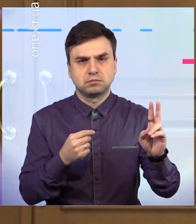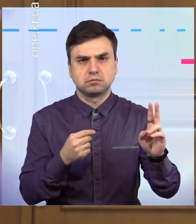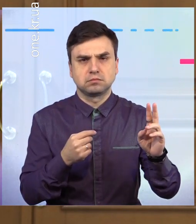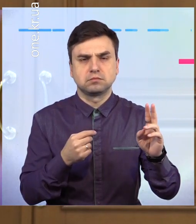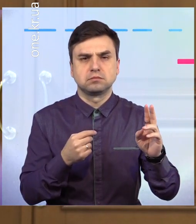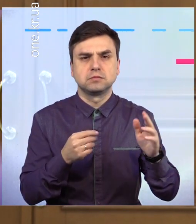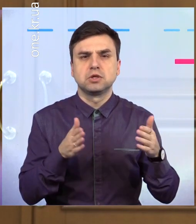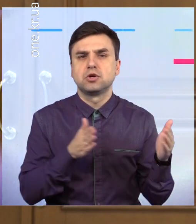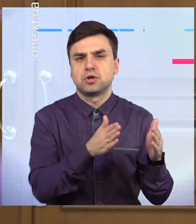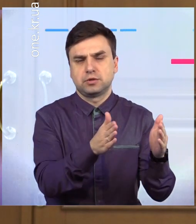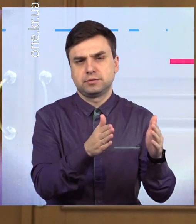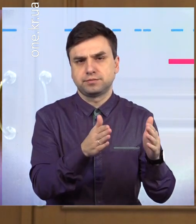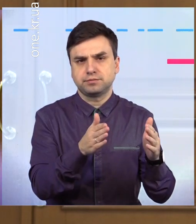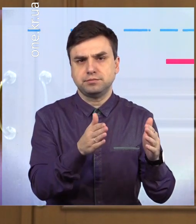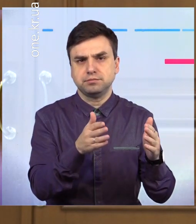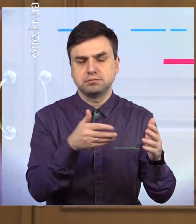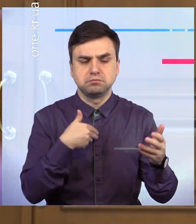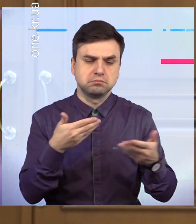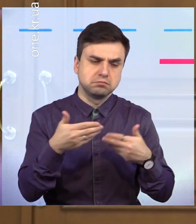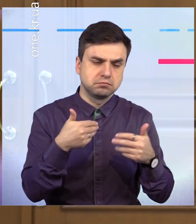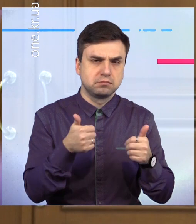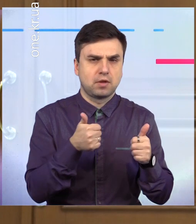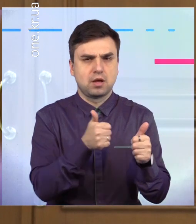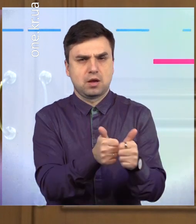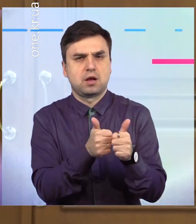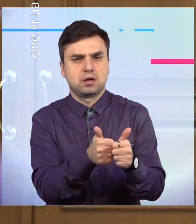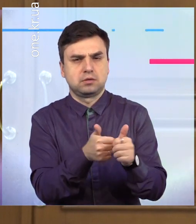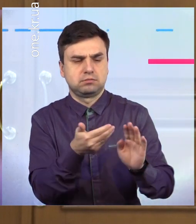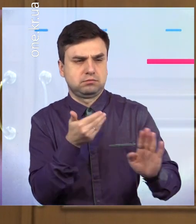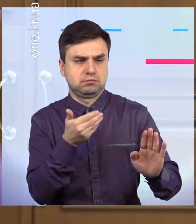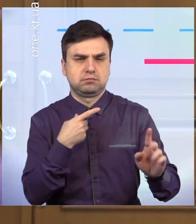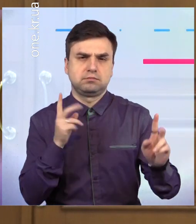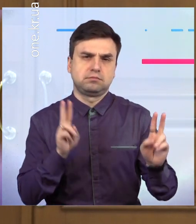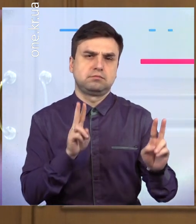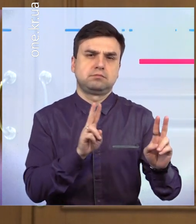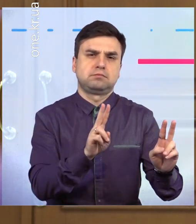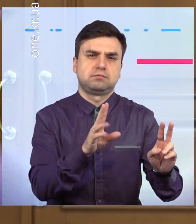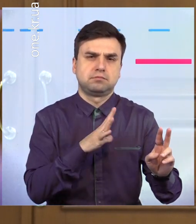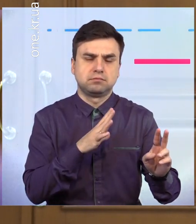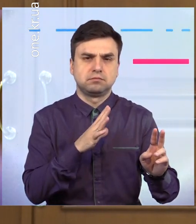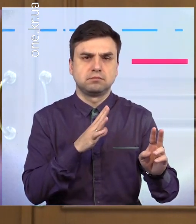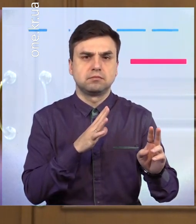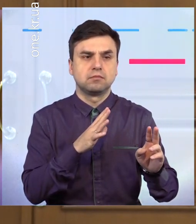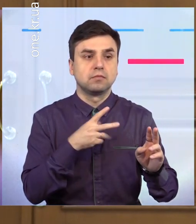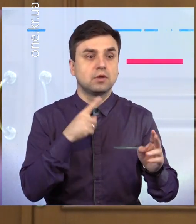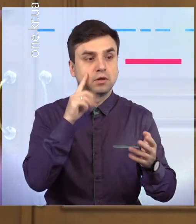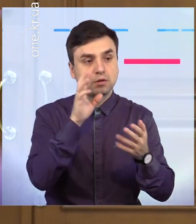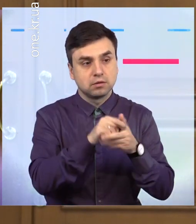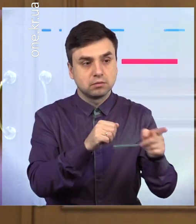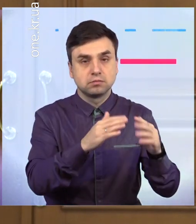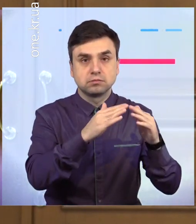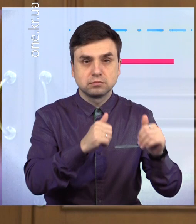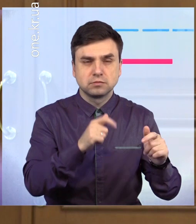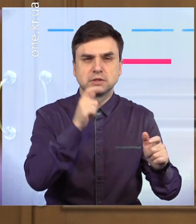Вони катались на льду, вони пішли далі. Я за ними пішов, все. І коли вони провалилися, вони